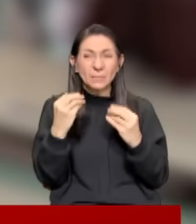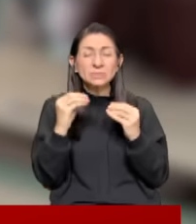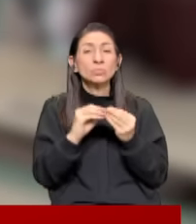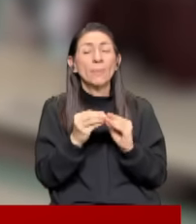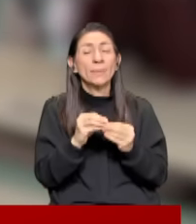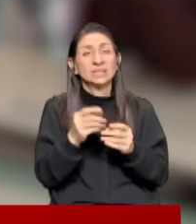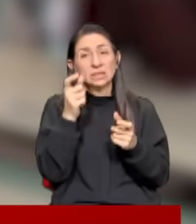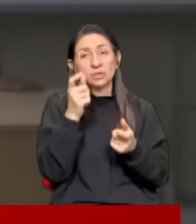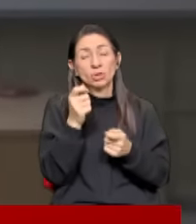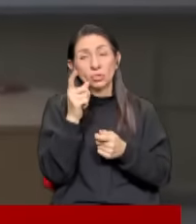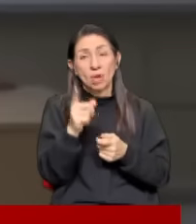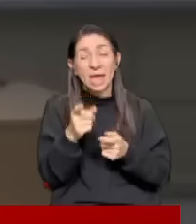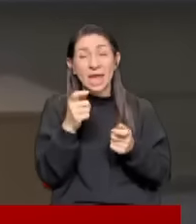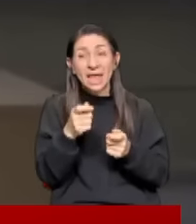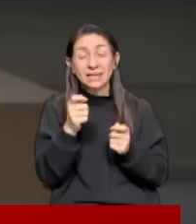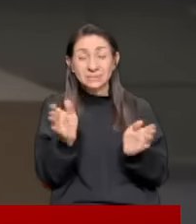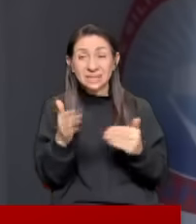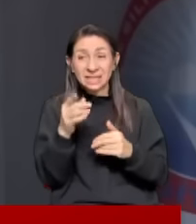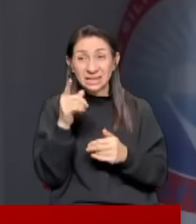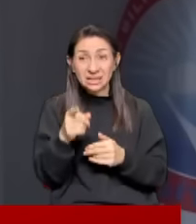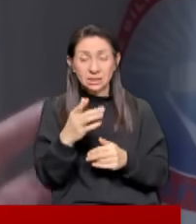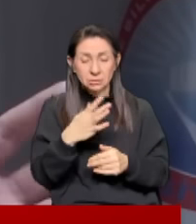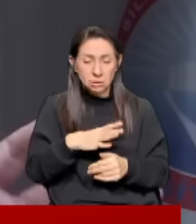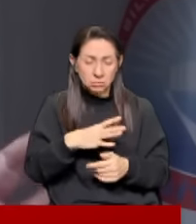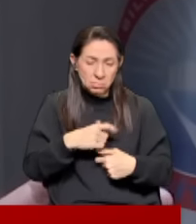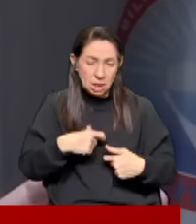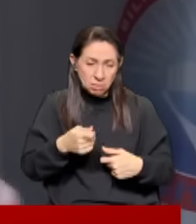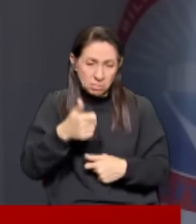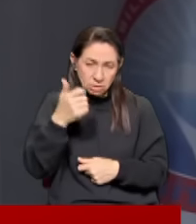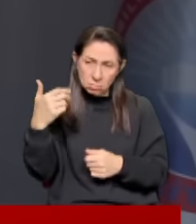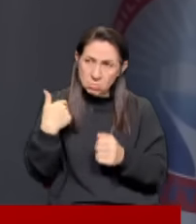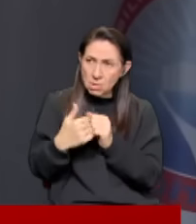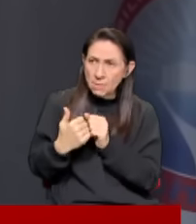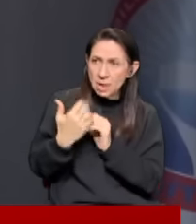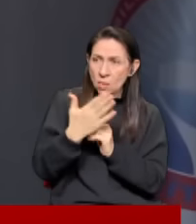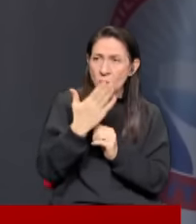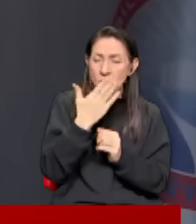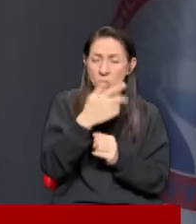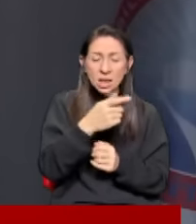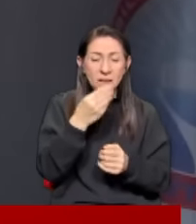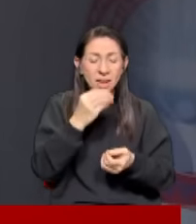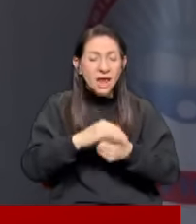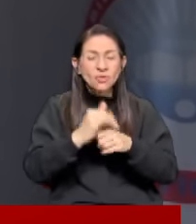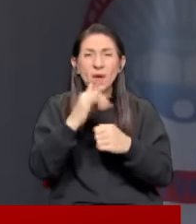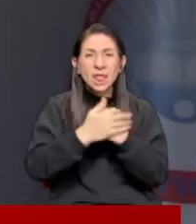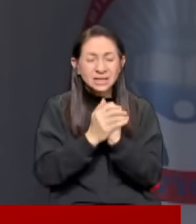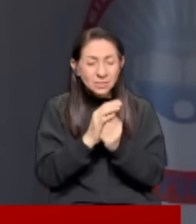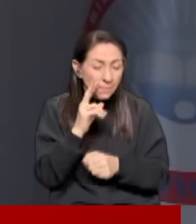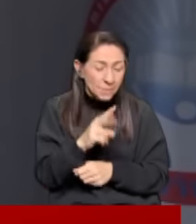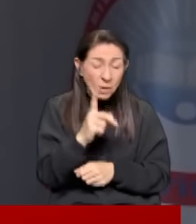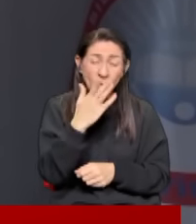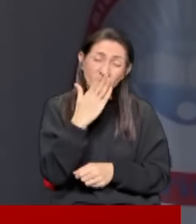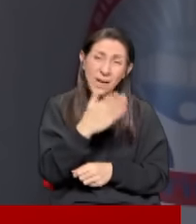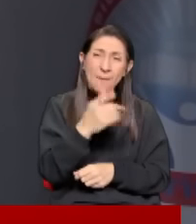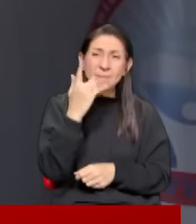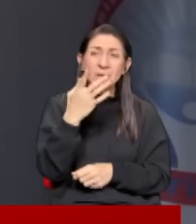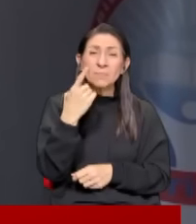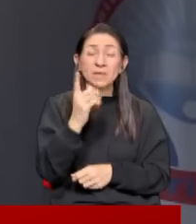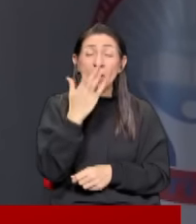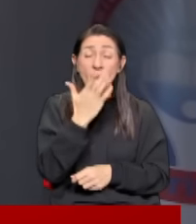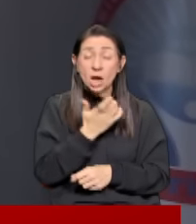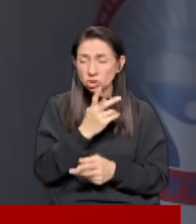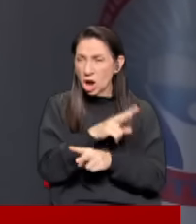sorununa dikkat çekiyor. Eğitim sendikaları da. İsterse Milli Eğitim Bakanı ile beraber gidelim, okulların lavabolarını gezelim. Bir okula gidelim, belki 1000